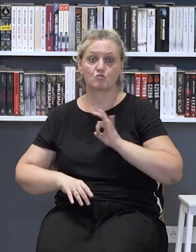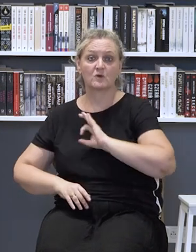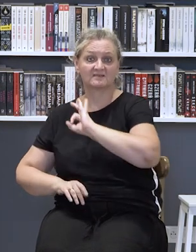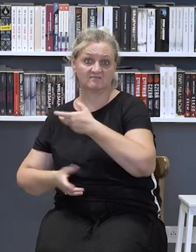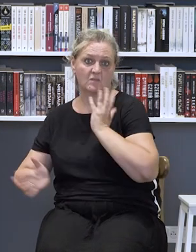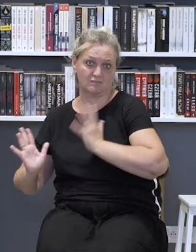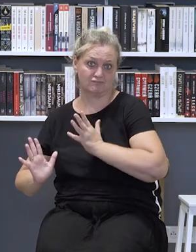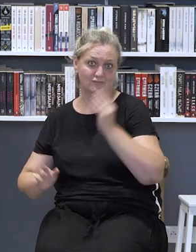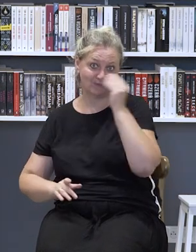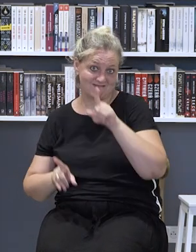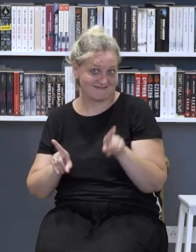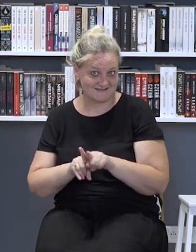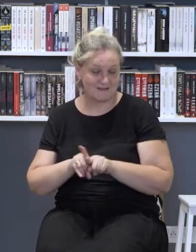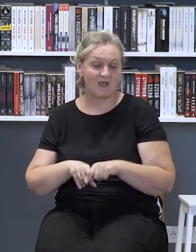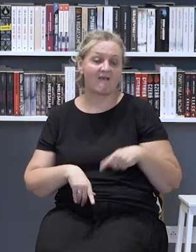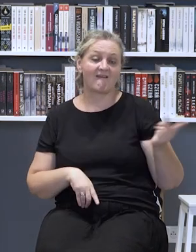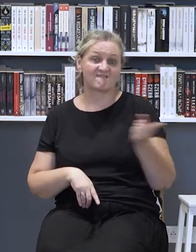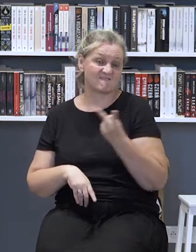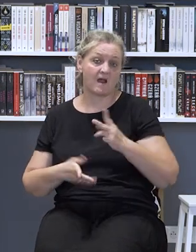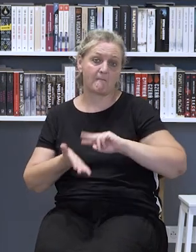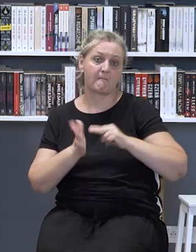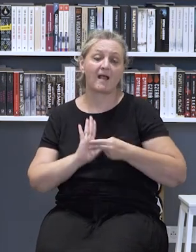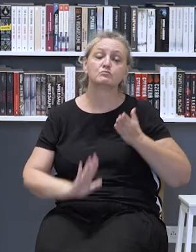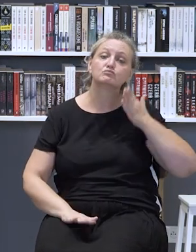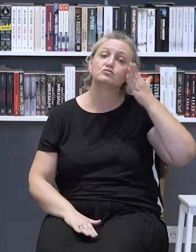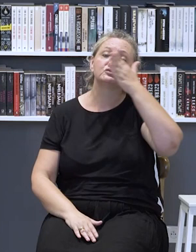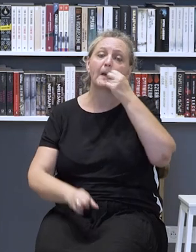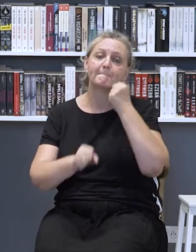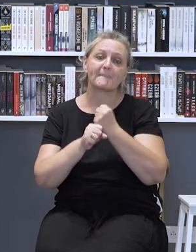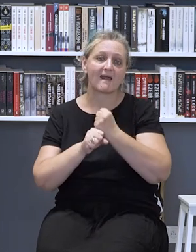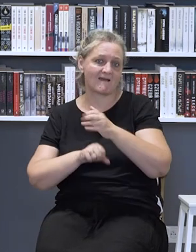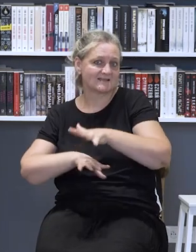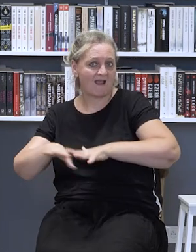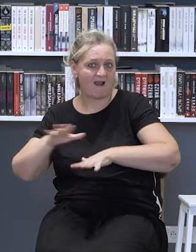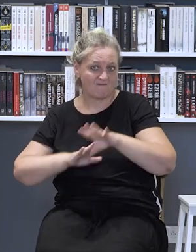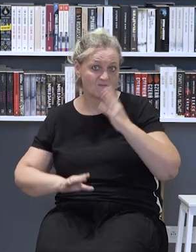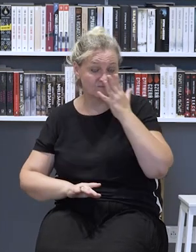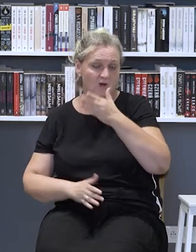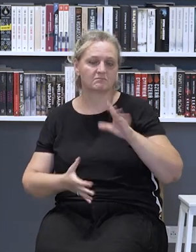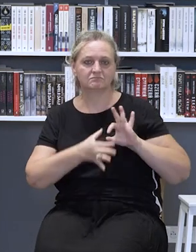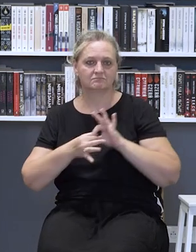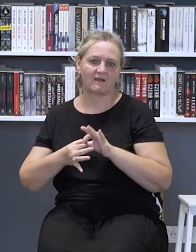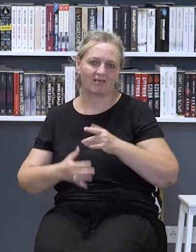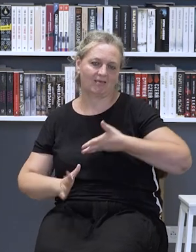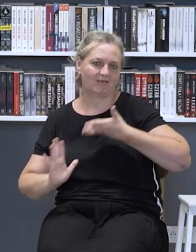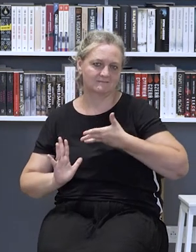synem i oni planują połączyć swoją przyszłą pracę zawodową właśnie z językiem